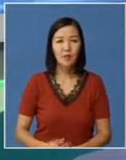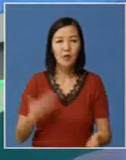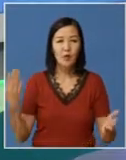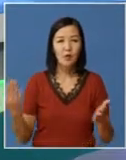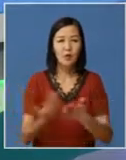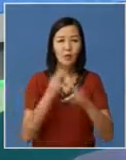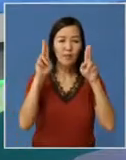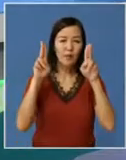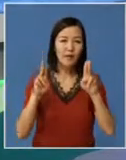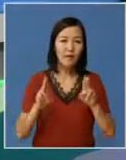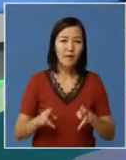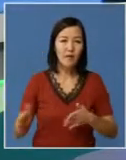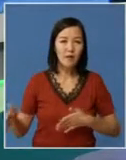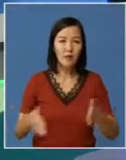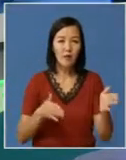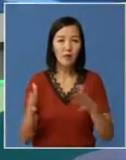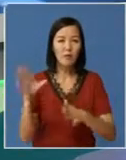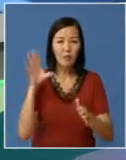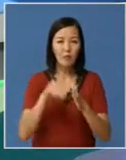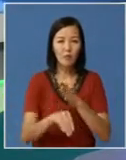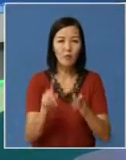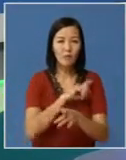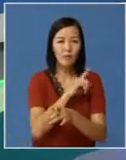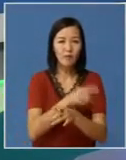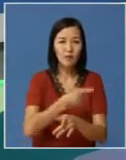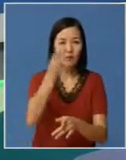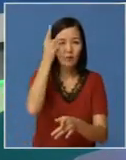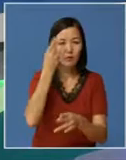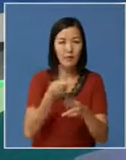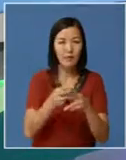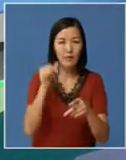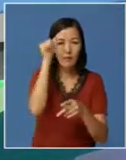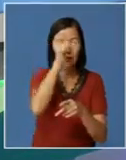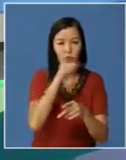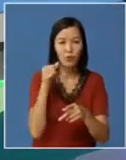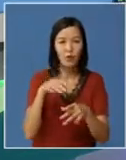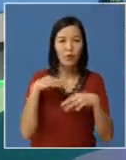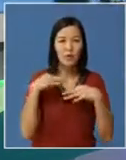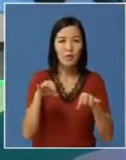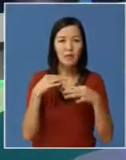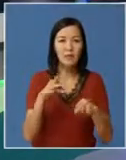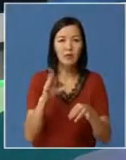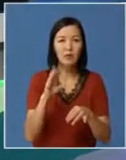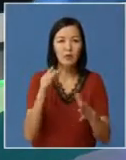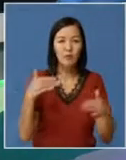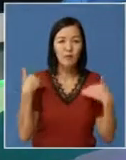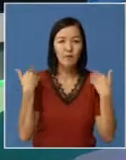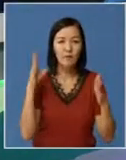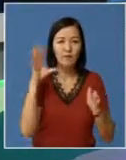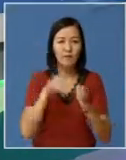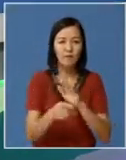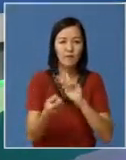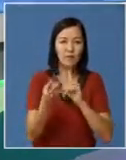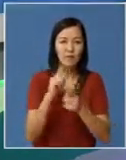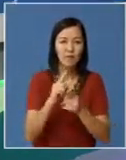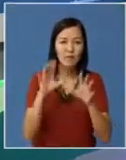Новые правила дорожного движения могут вступить в силу в Германии уже в этом году. Министр транспорта Андреас Шойер предложил внести ряд